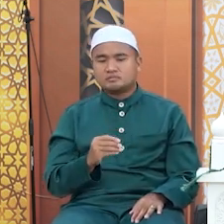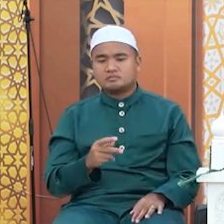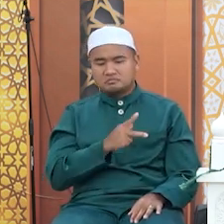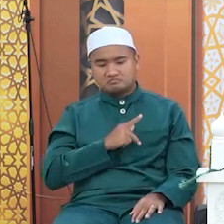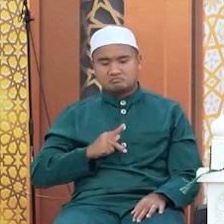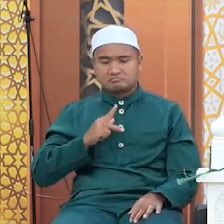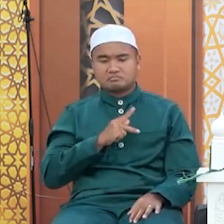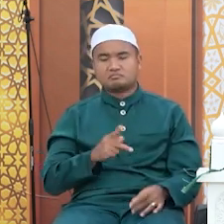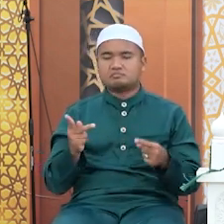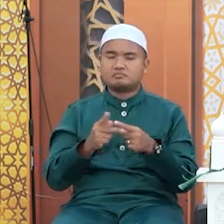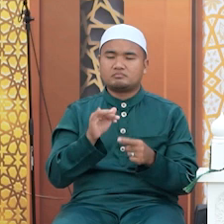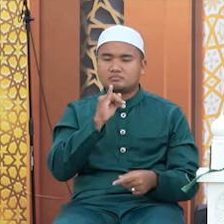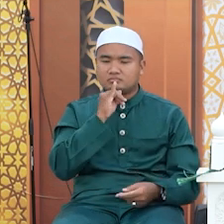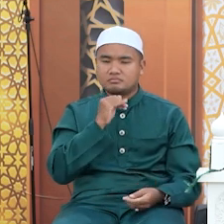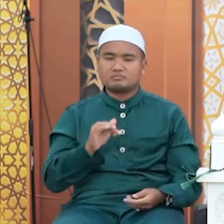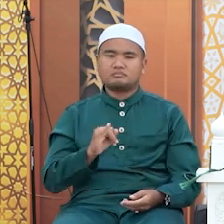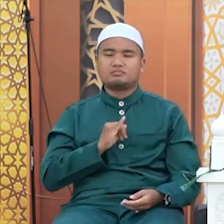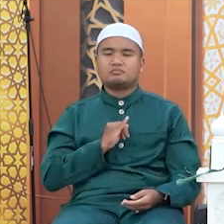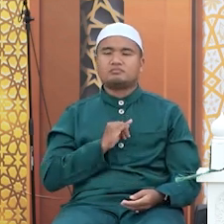pendekkan sembahyang.